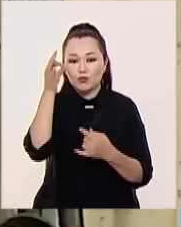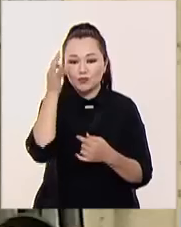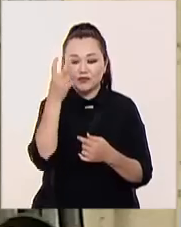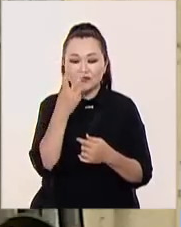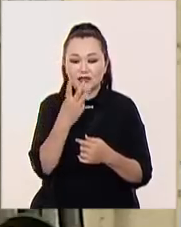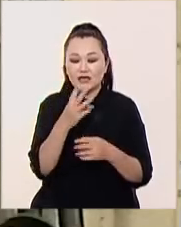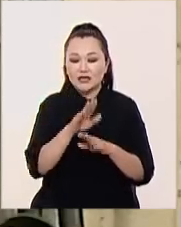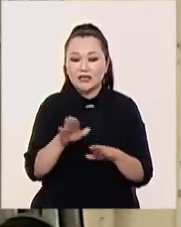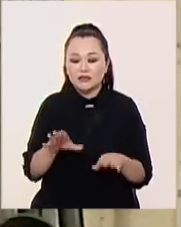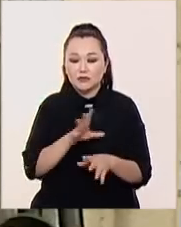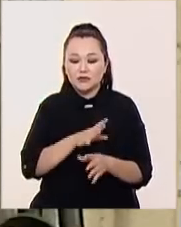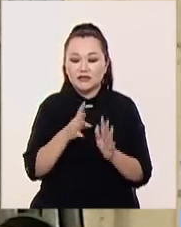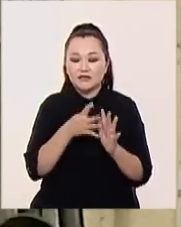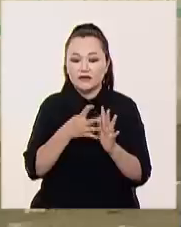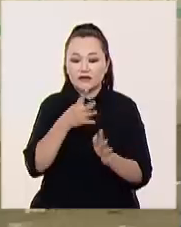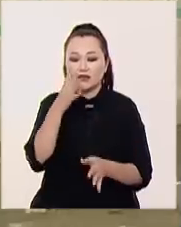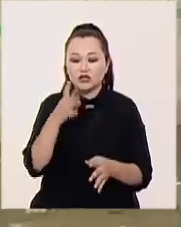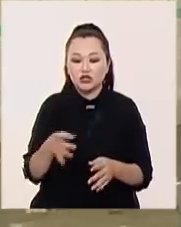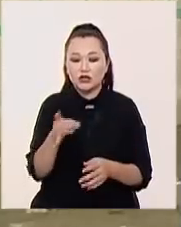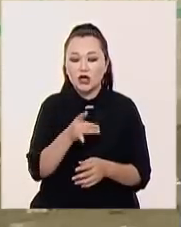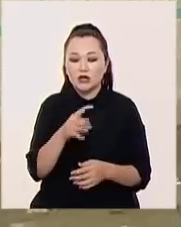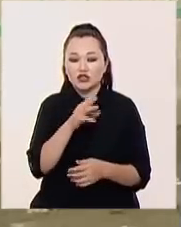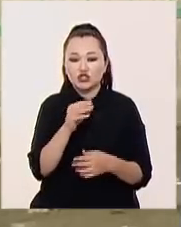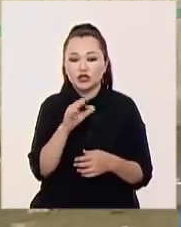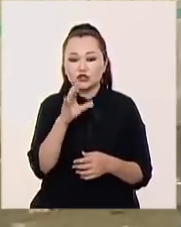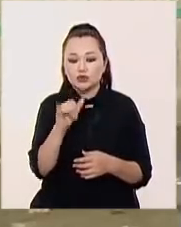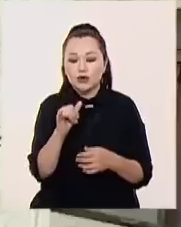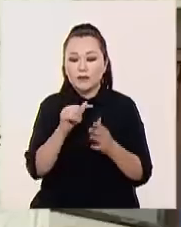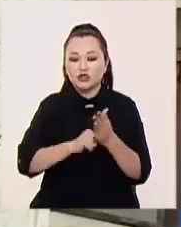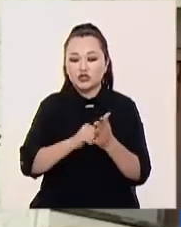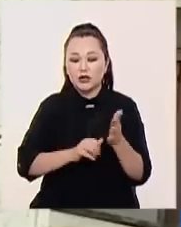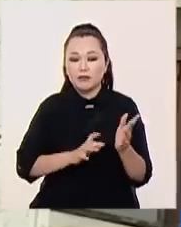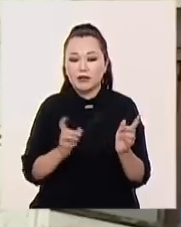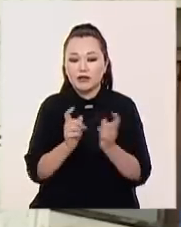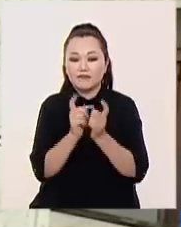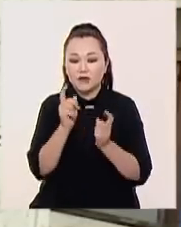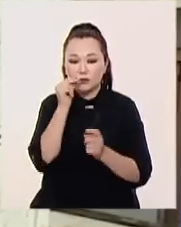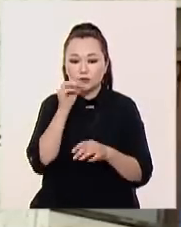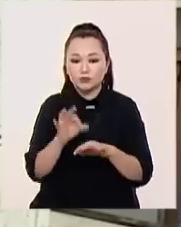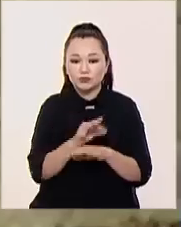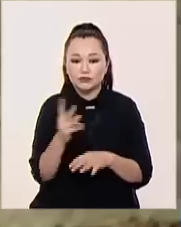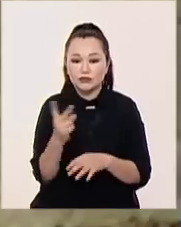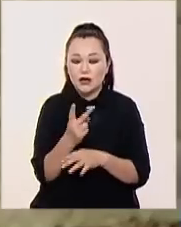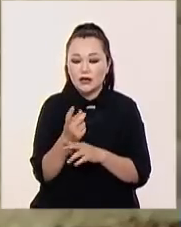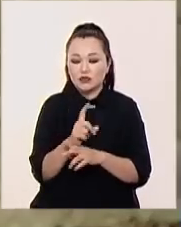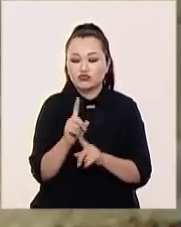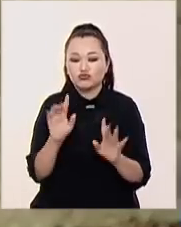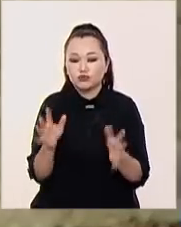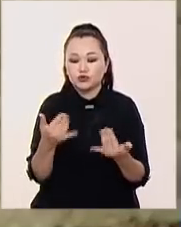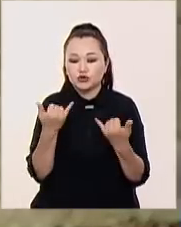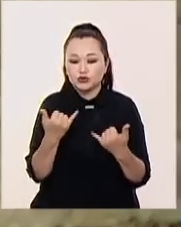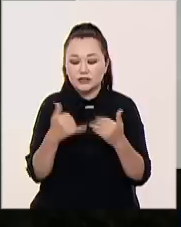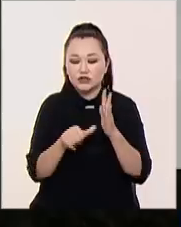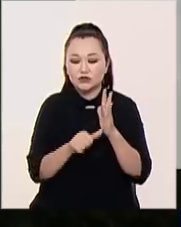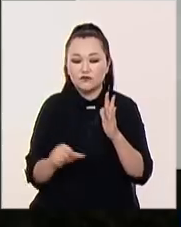этажа в соседнем микрорайоне ЖТСУ. Тогда причиной стал конфликт с супругом. Что произошло на этот раз